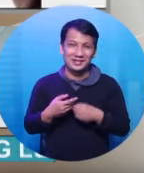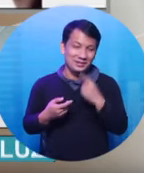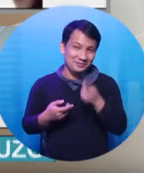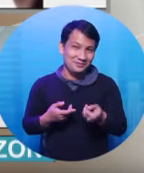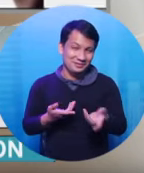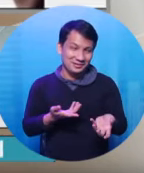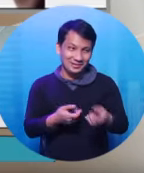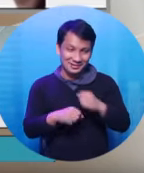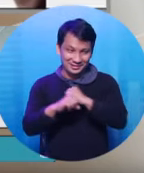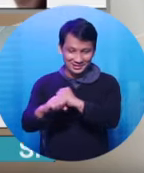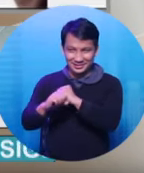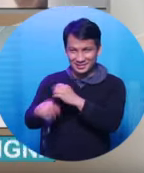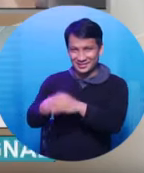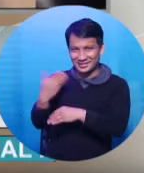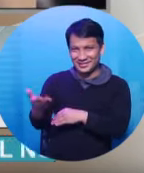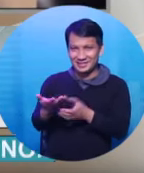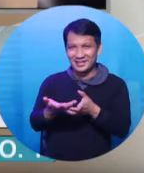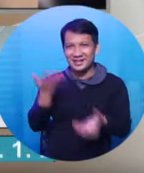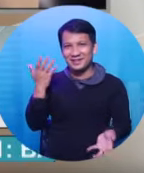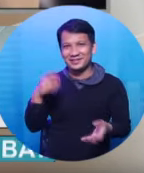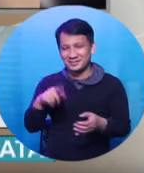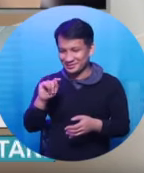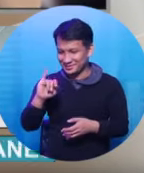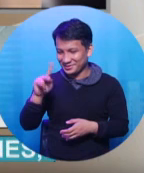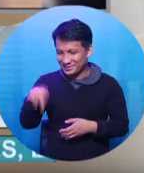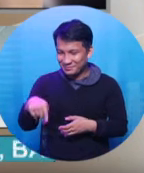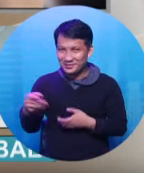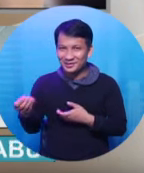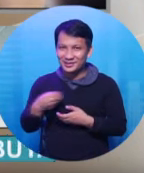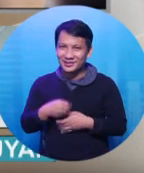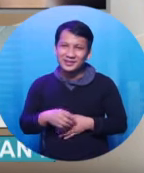gusto magpasikat. So magkano pinakamalaking tip natanggap niyo, madam?